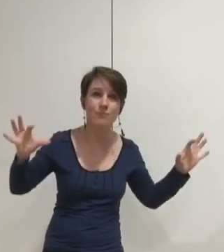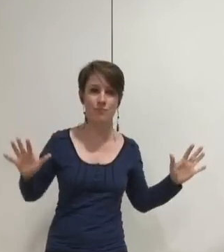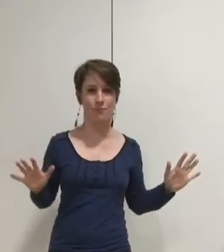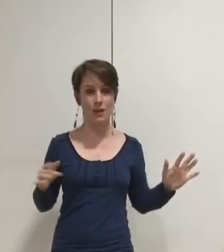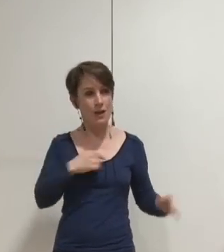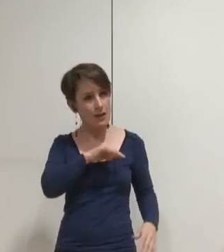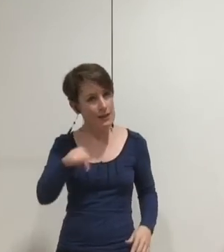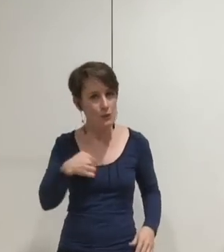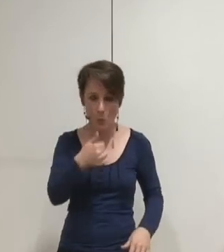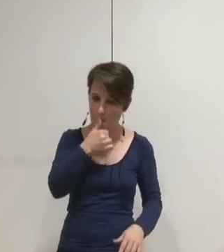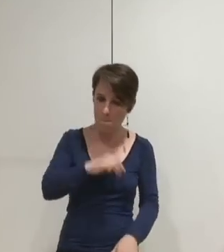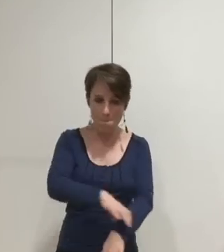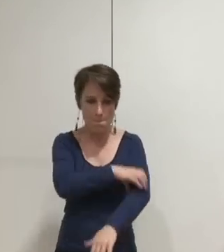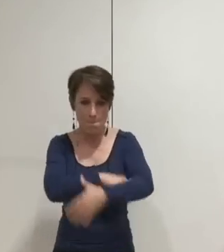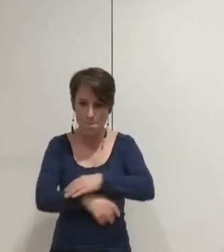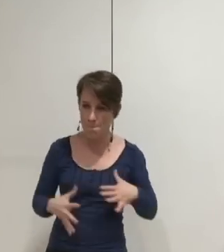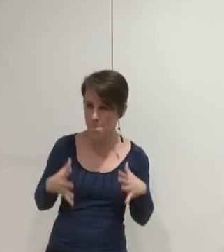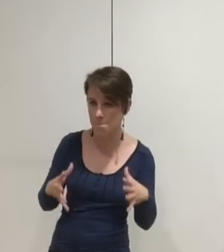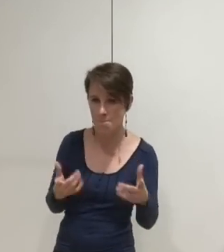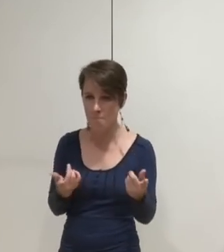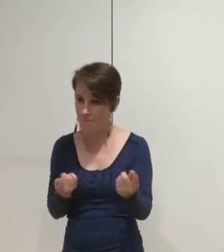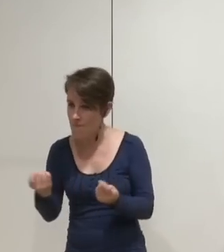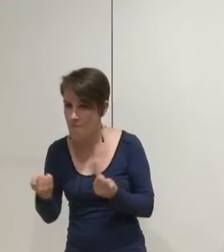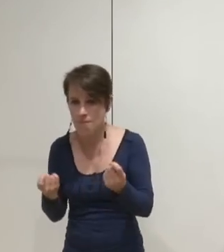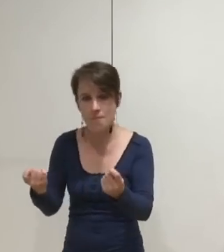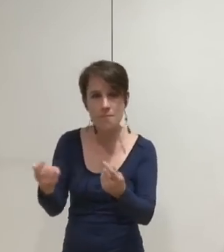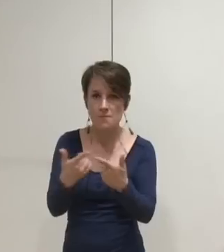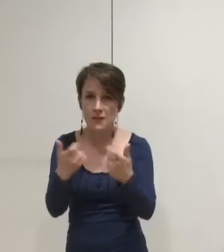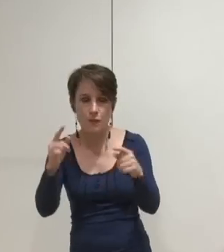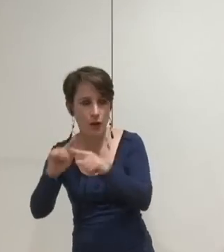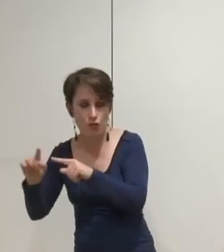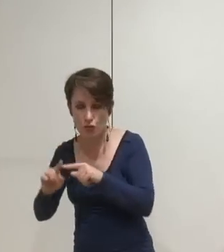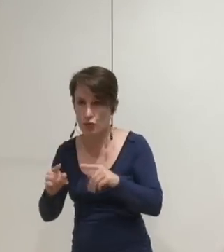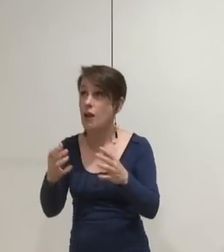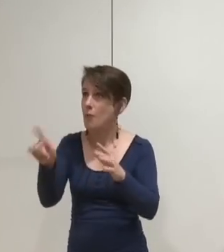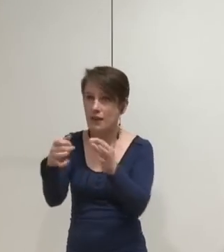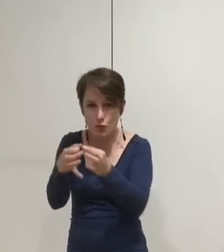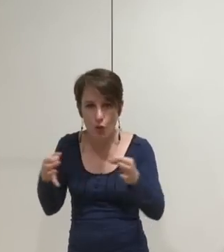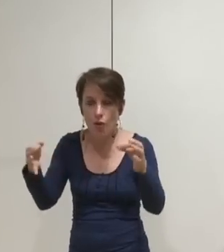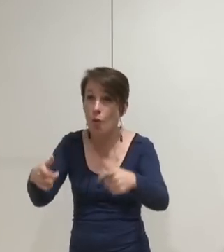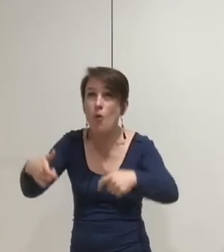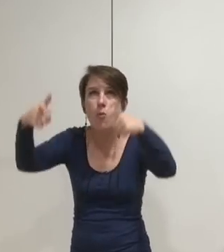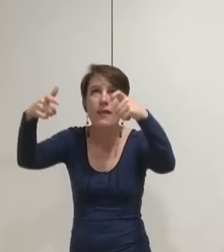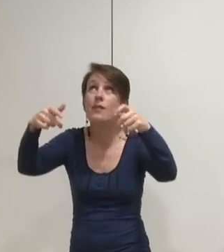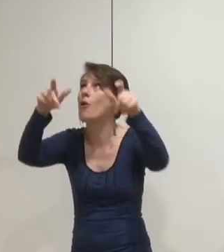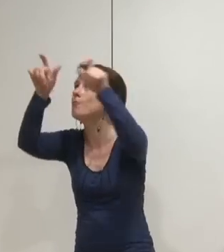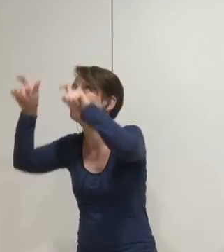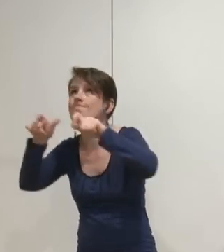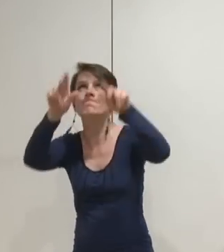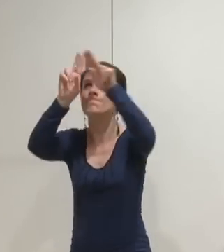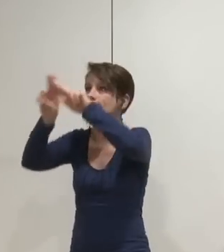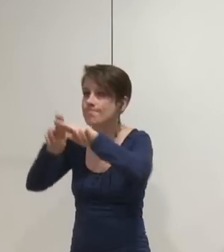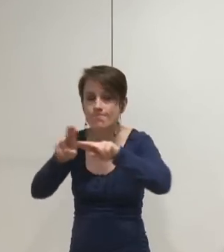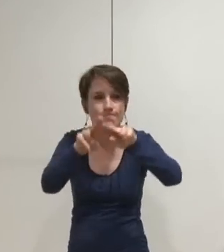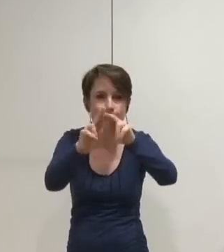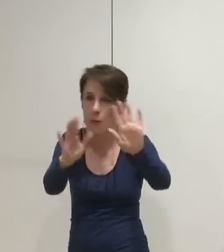effectivement prendre en compte un certain nombre de données notamment d'état du bâtiment qui nous ont obligé à faire des modifications souvent un